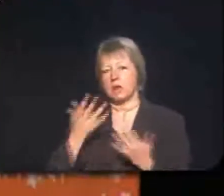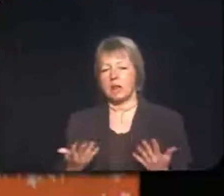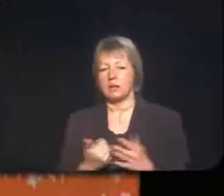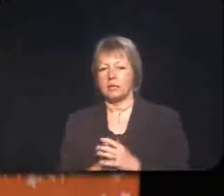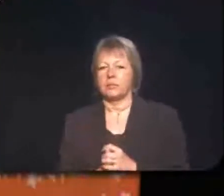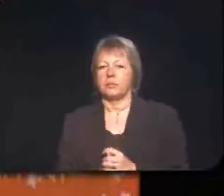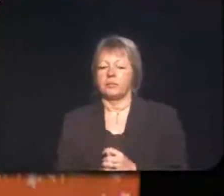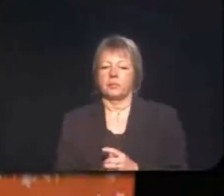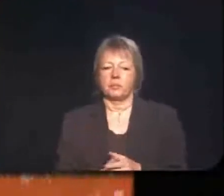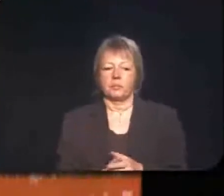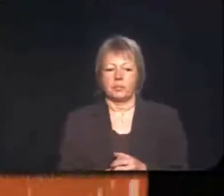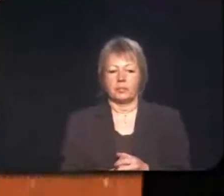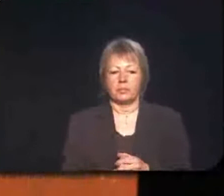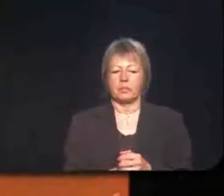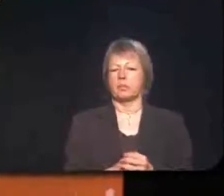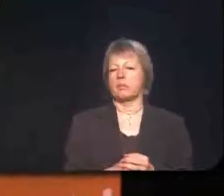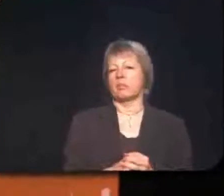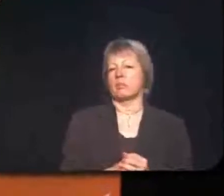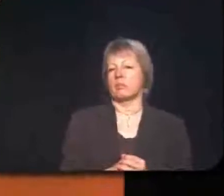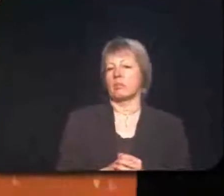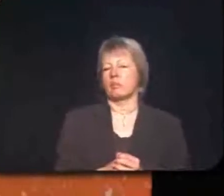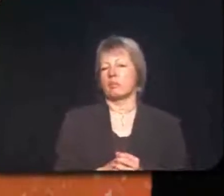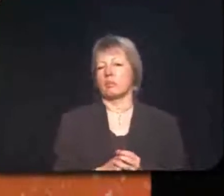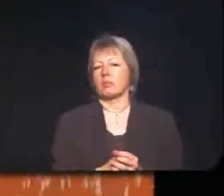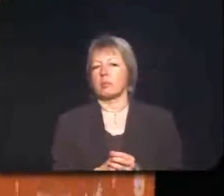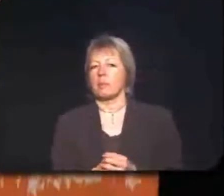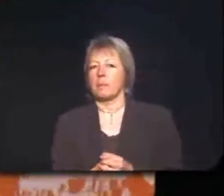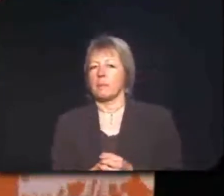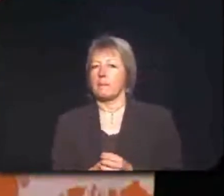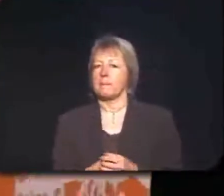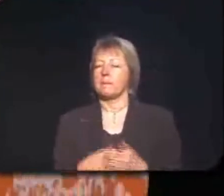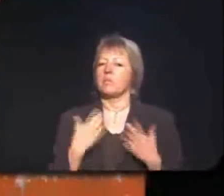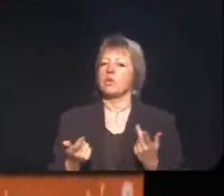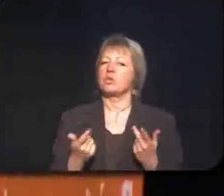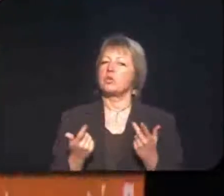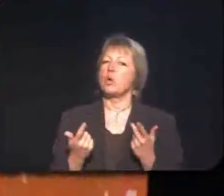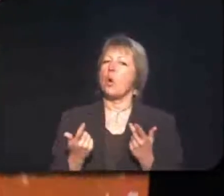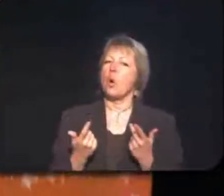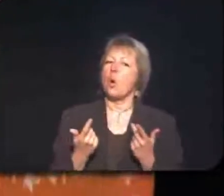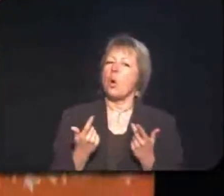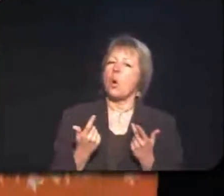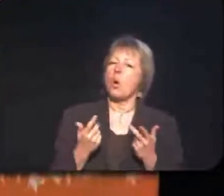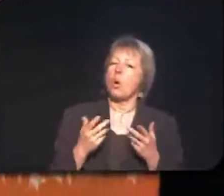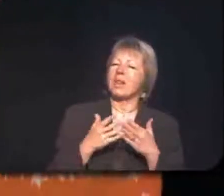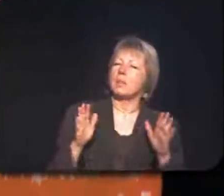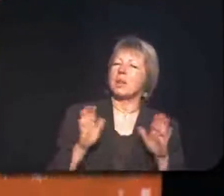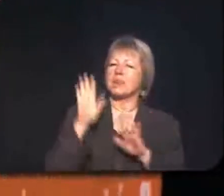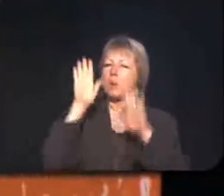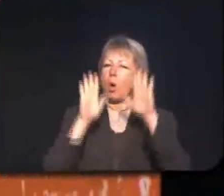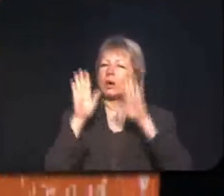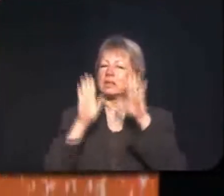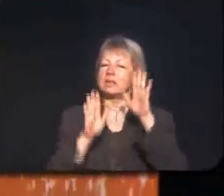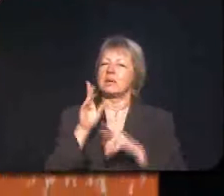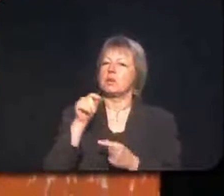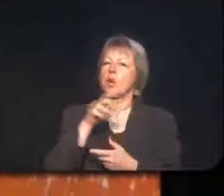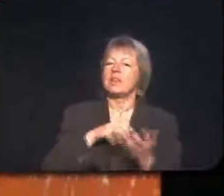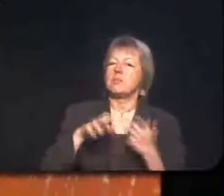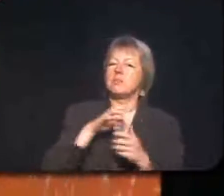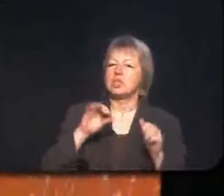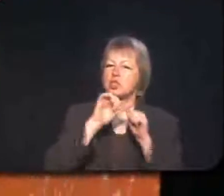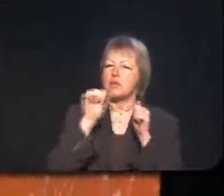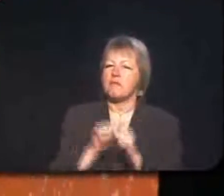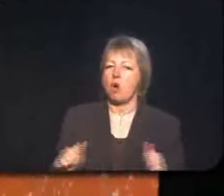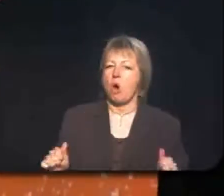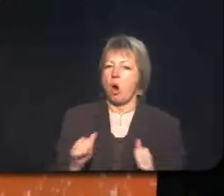bitte Markus sie lecko de Marker sie ist eine Mischform zwischen direkter und repräsentativer Demokratie das heißt da ist das Konzepte Delegation